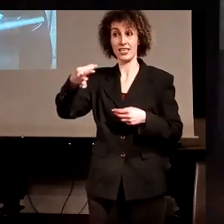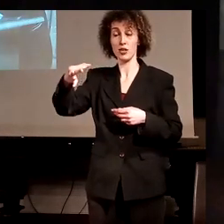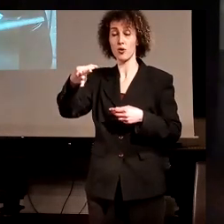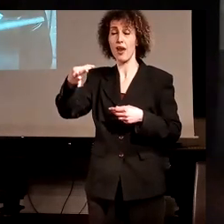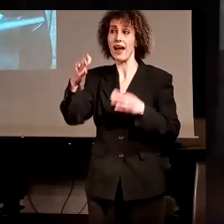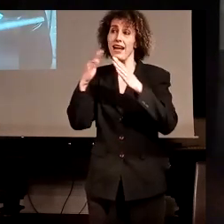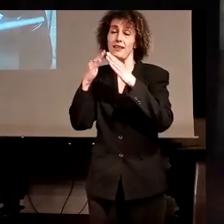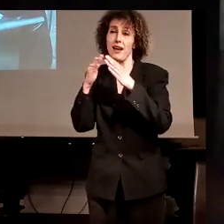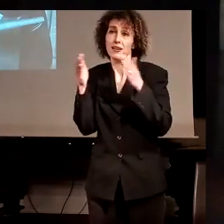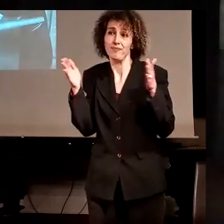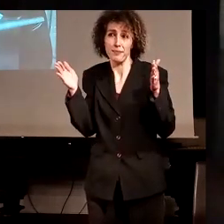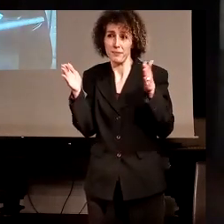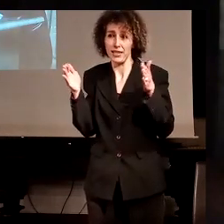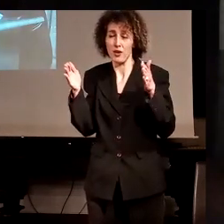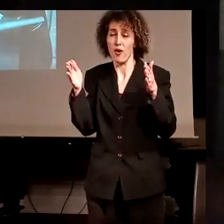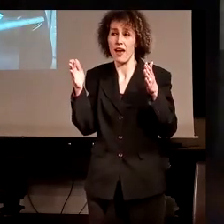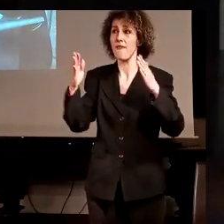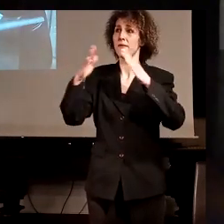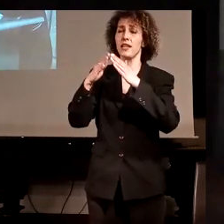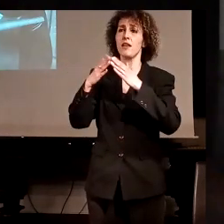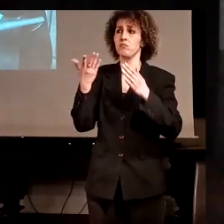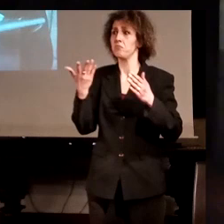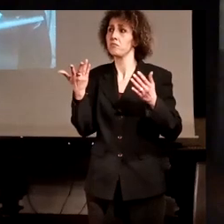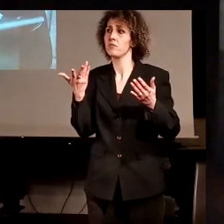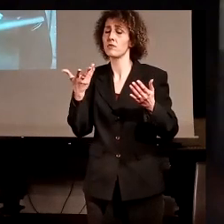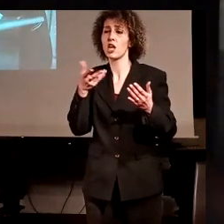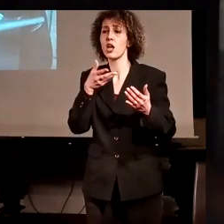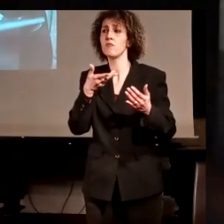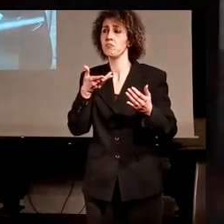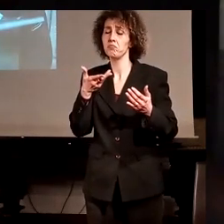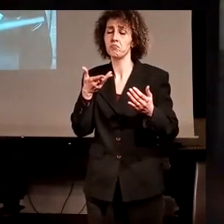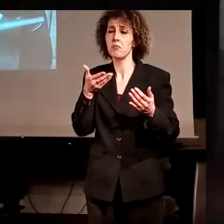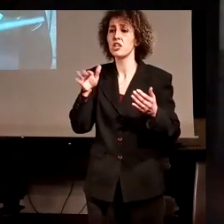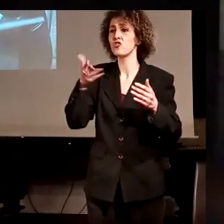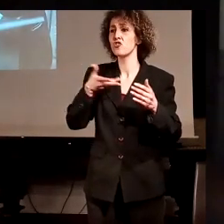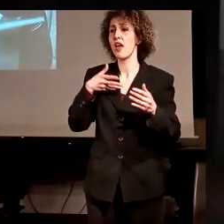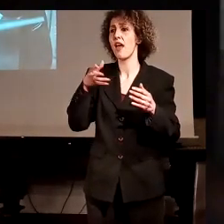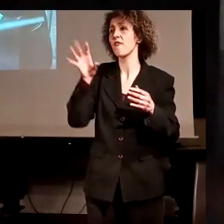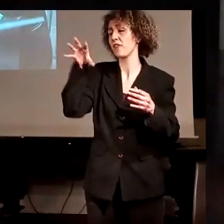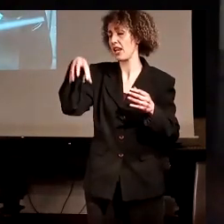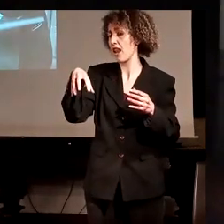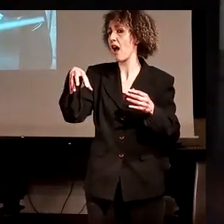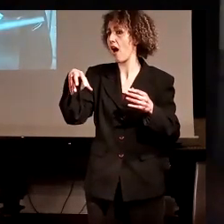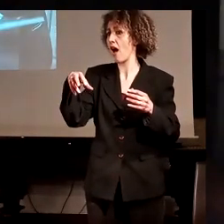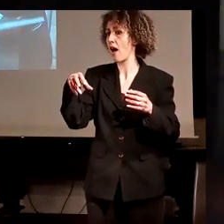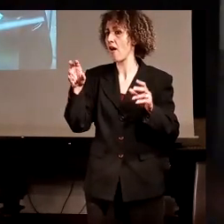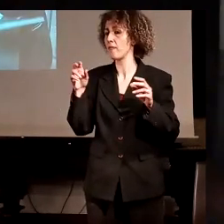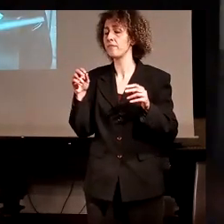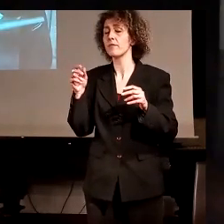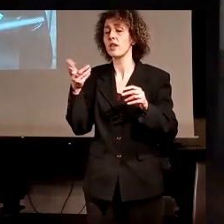casa la vita dicono basta vedere una foto era una cosa semplicissima di legno giusto il necessario